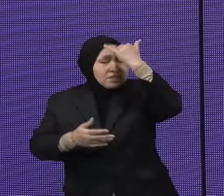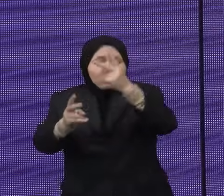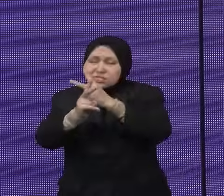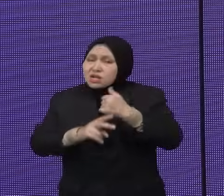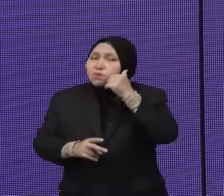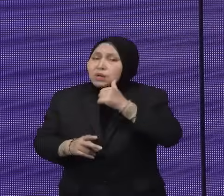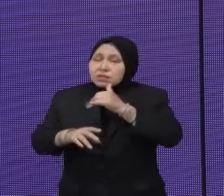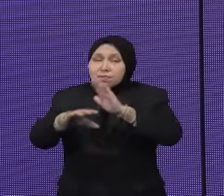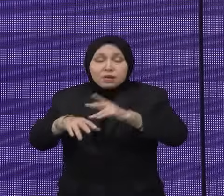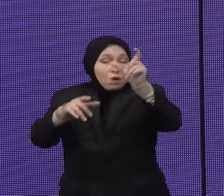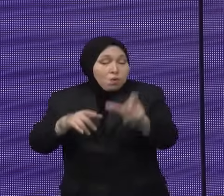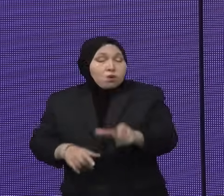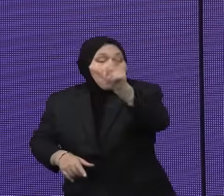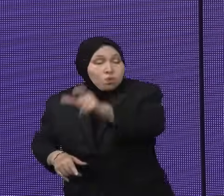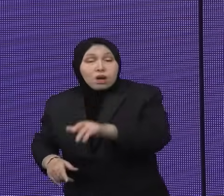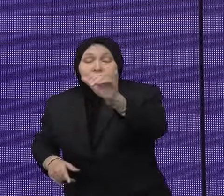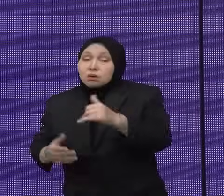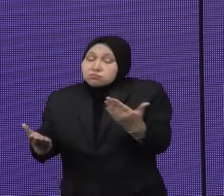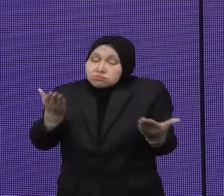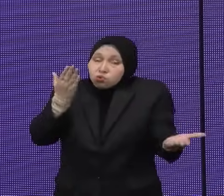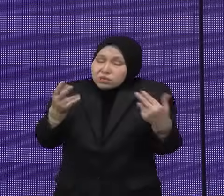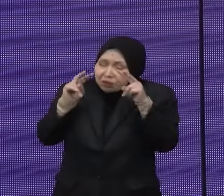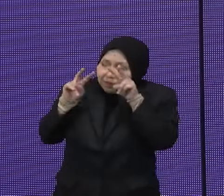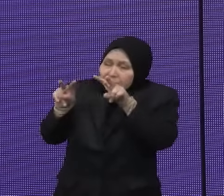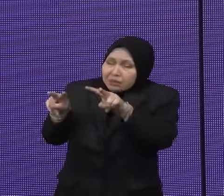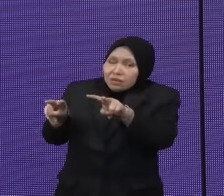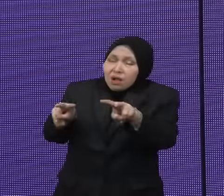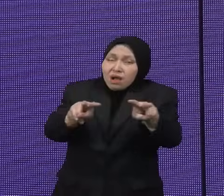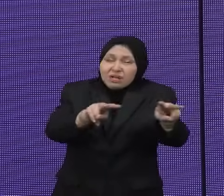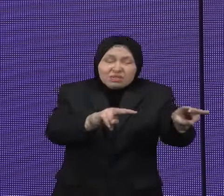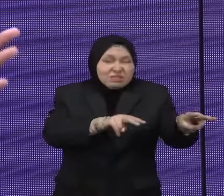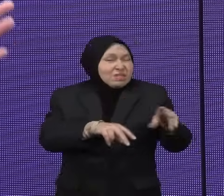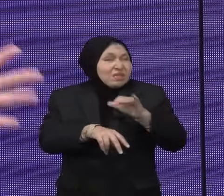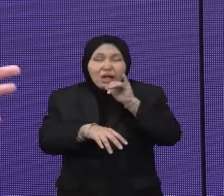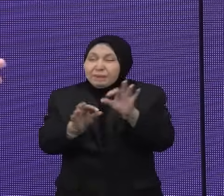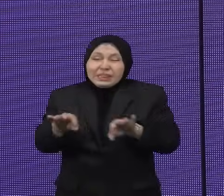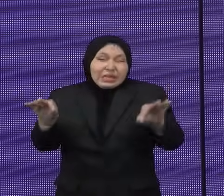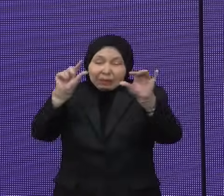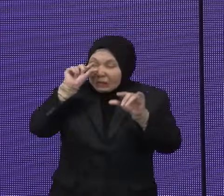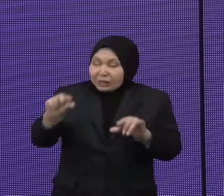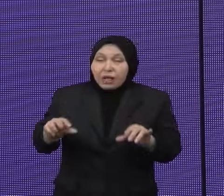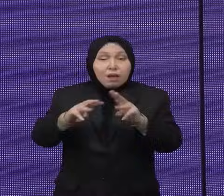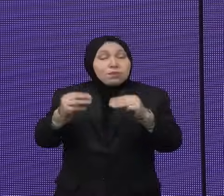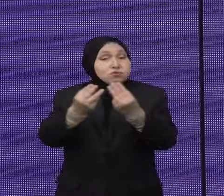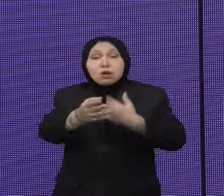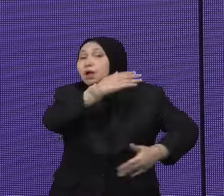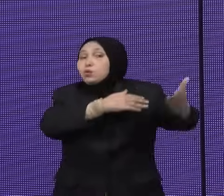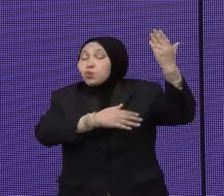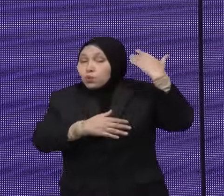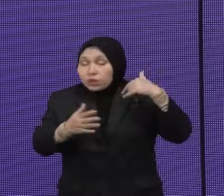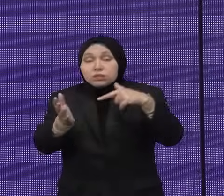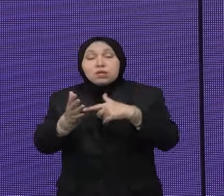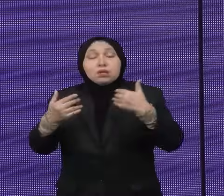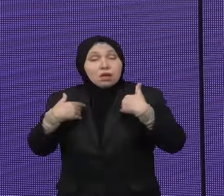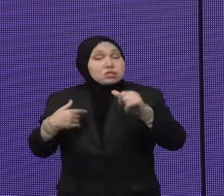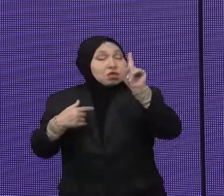wanita pada orang-orang yang mungkin dipandang sebagai tidak penting dalam masyarakat suatu masa dahulu. Maka ini